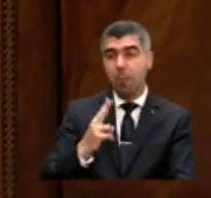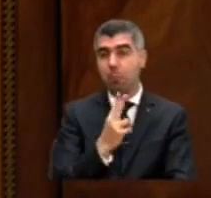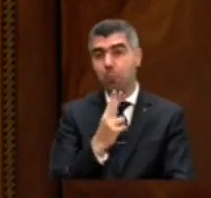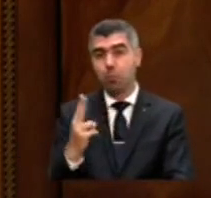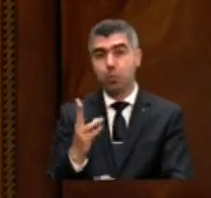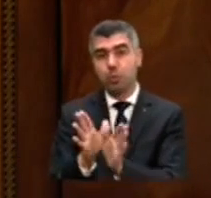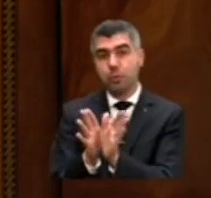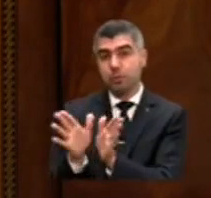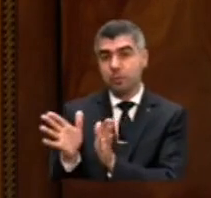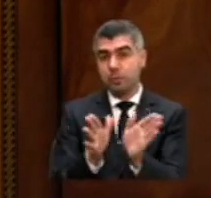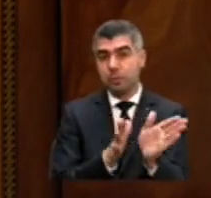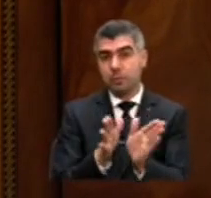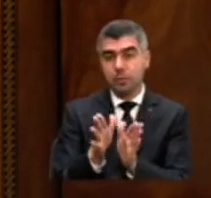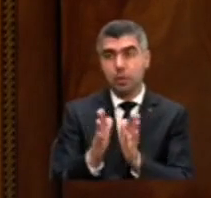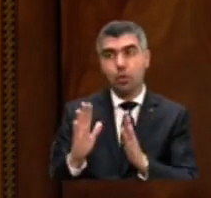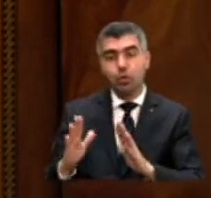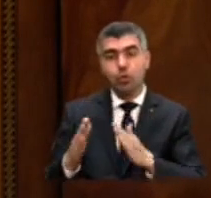القاري والمناطق